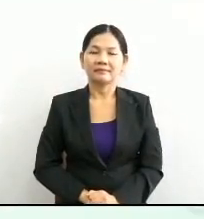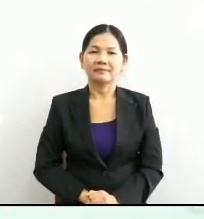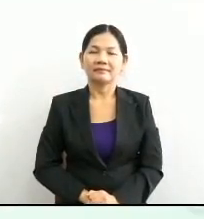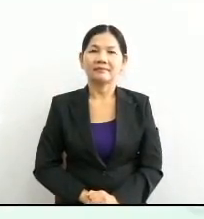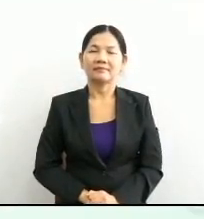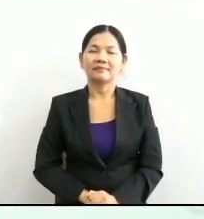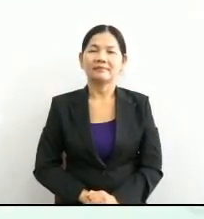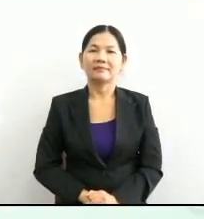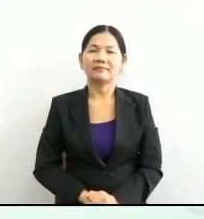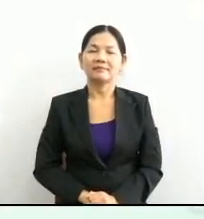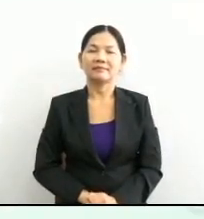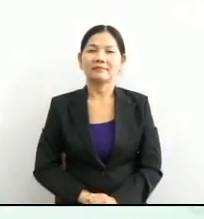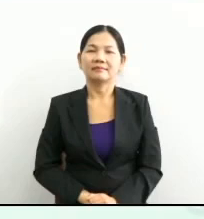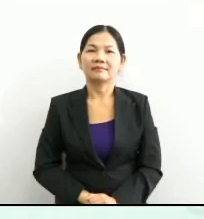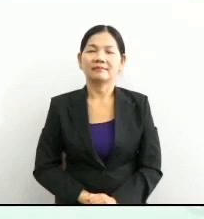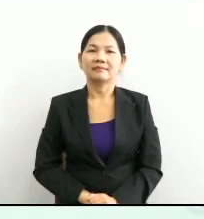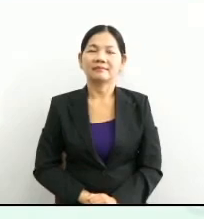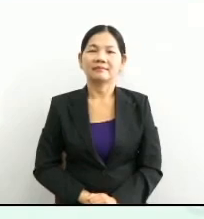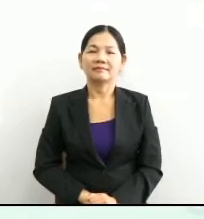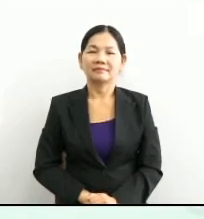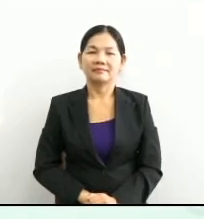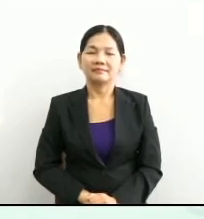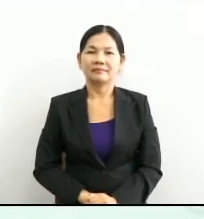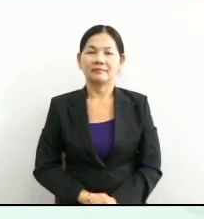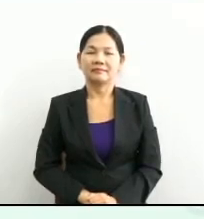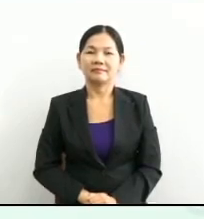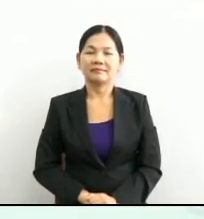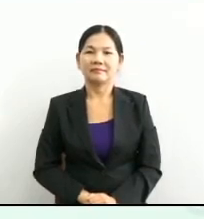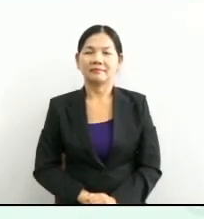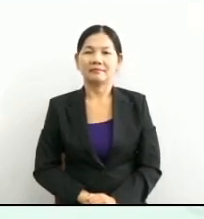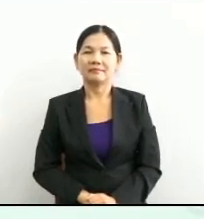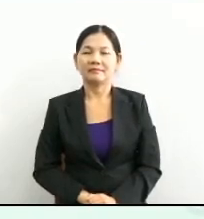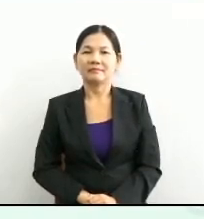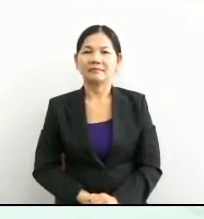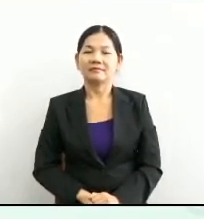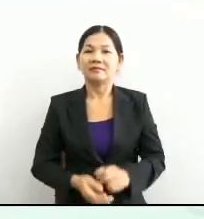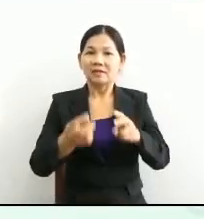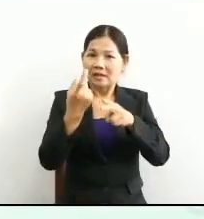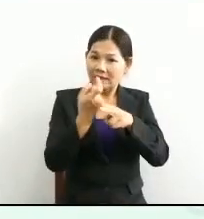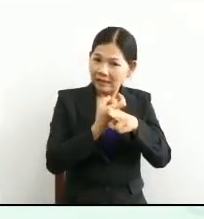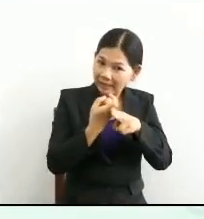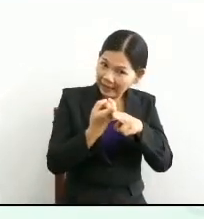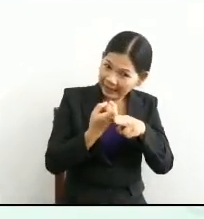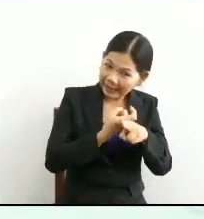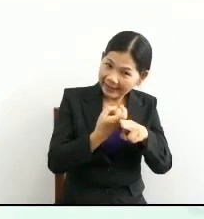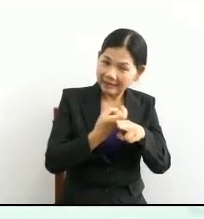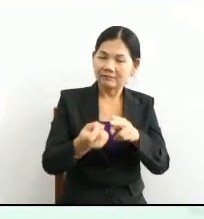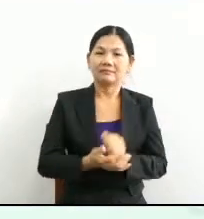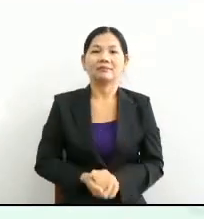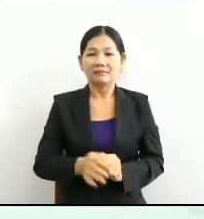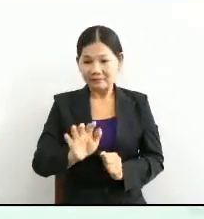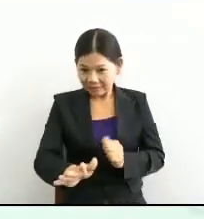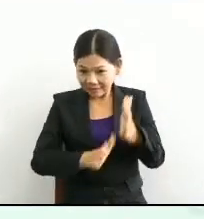hạt mình tọt muối hạt còn ăn mới hạt ăn khuôn